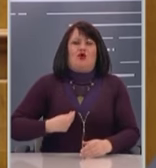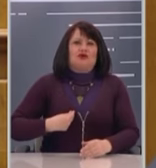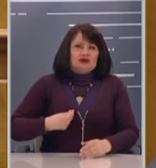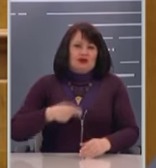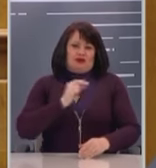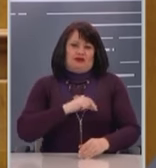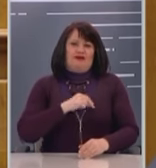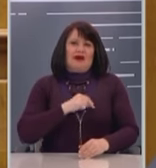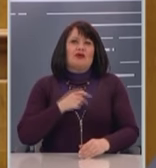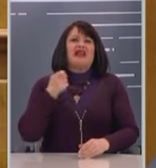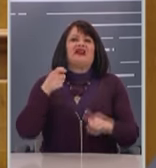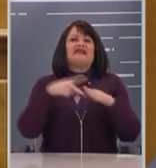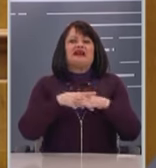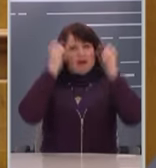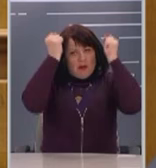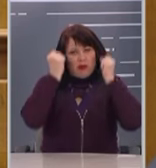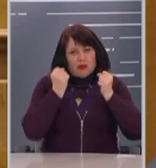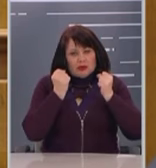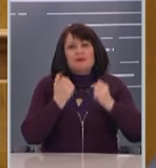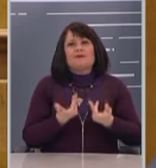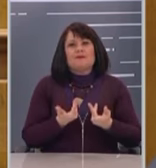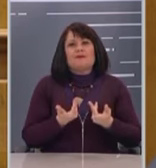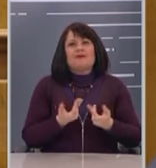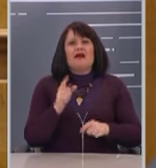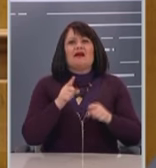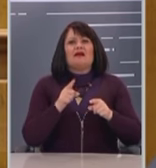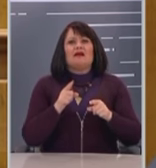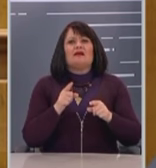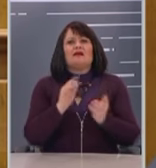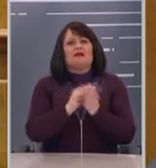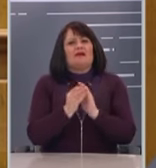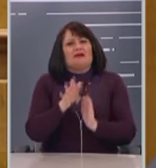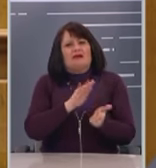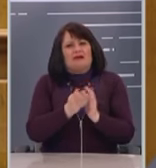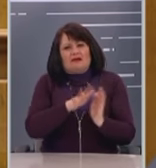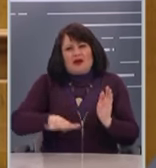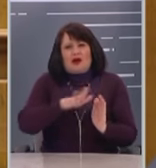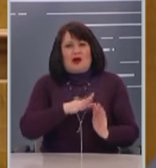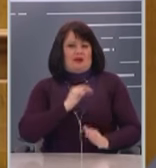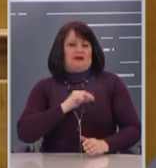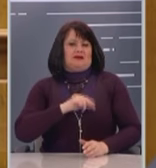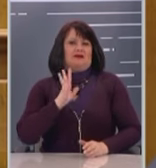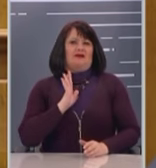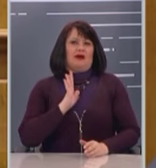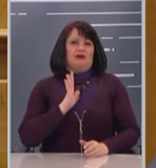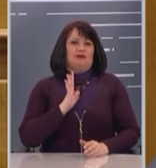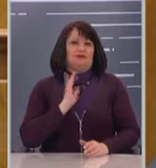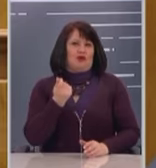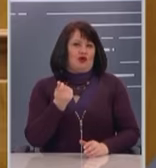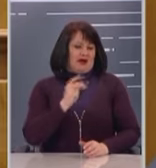ταμεία και βεβαίως εξασφάλισε τεράστια ωφέλη για κυκλώματα ισχυρών οικονομικών